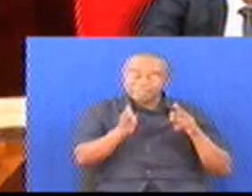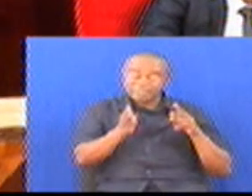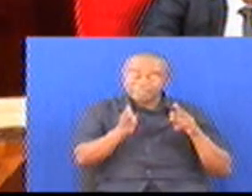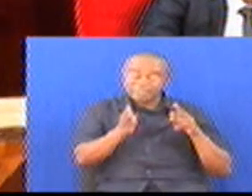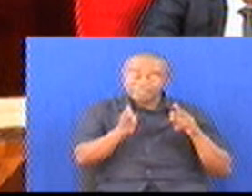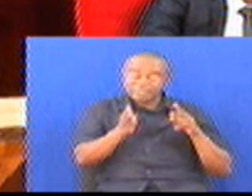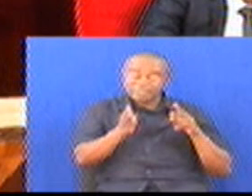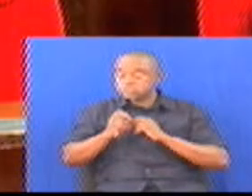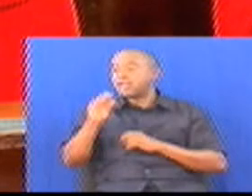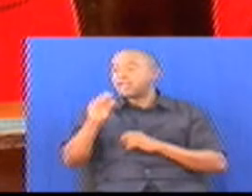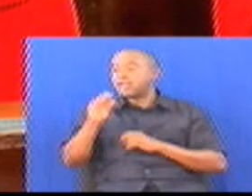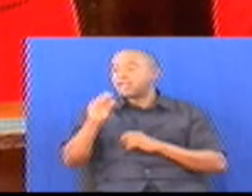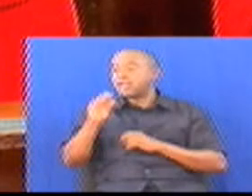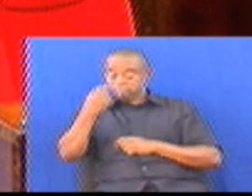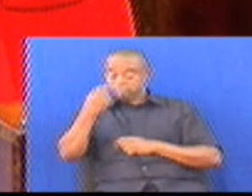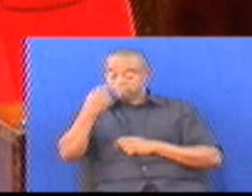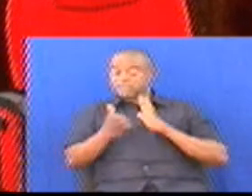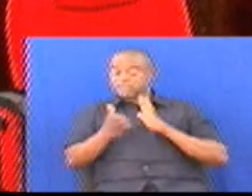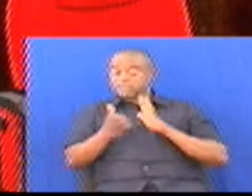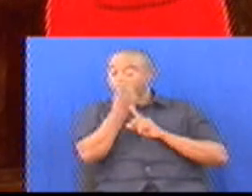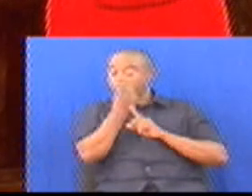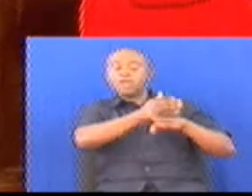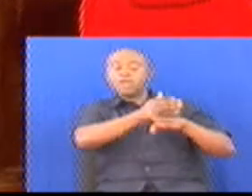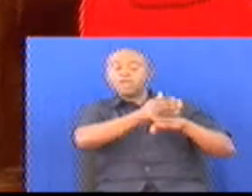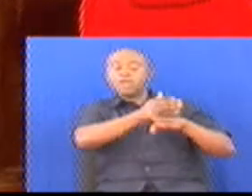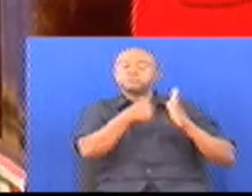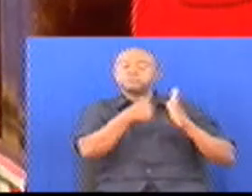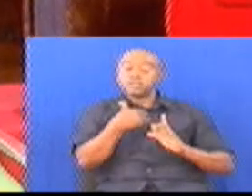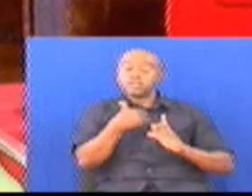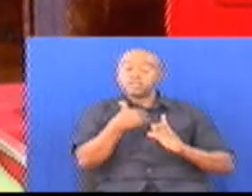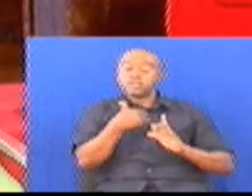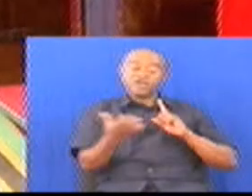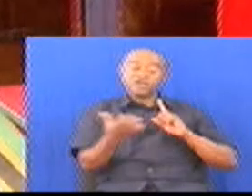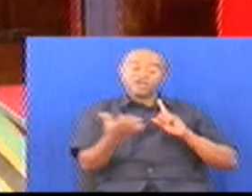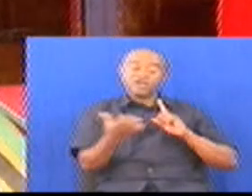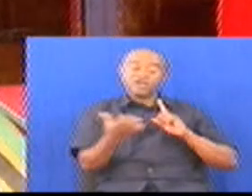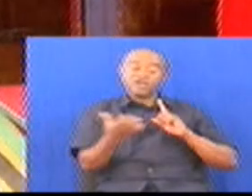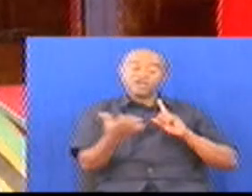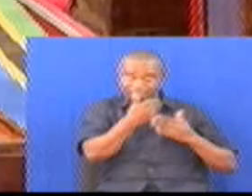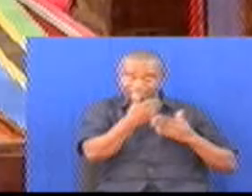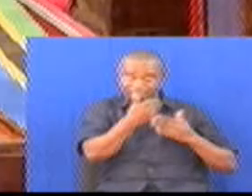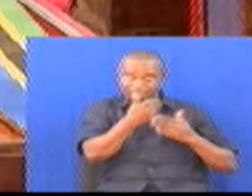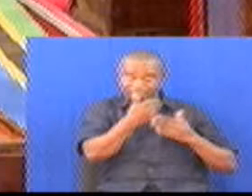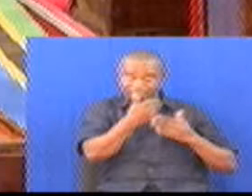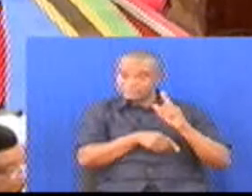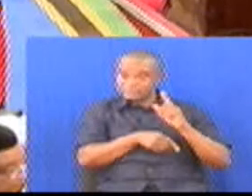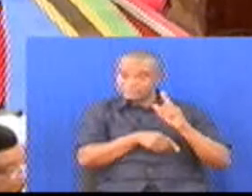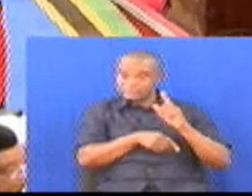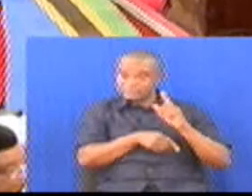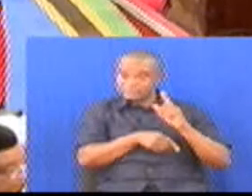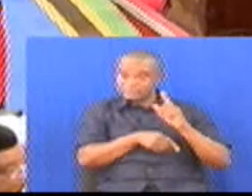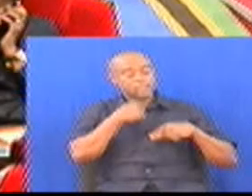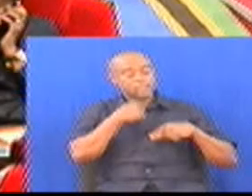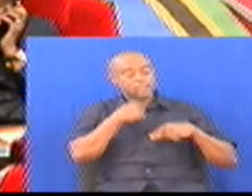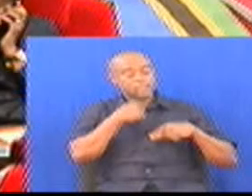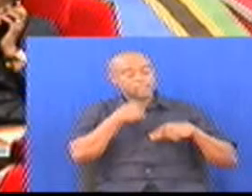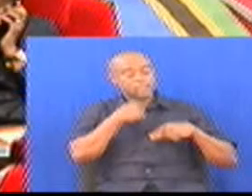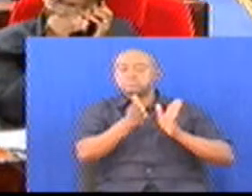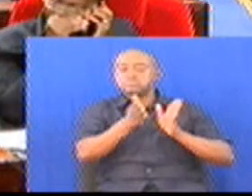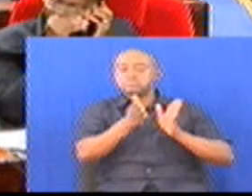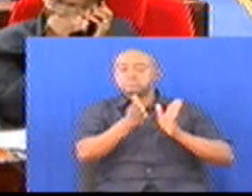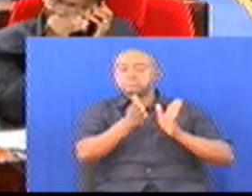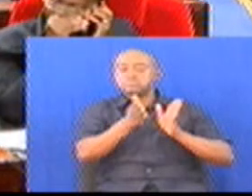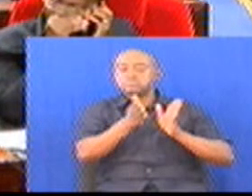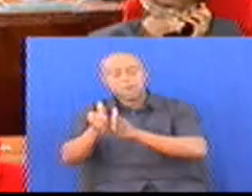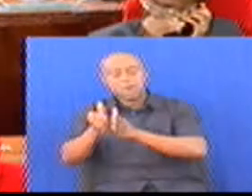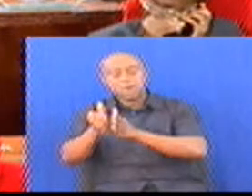Nitaanza na ujenzi. Mheshimiwa Speaker, mafanikio yaliyopatikana katika eneo la ujenzi ni kuendelea na ujenzi wa barabara kwa kiwango